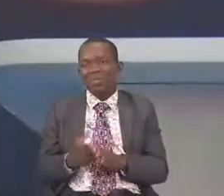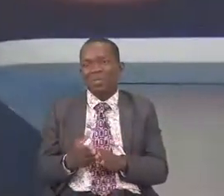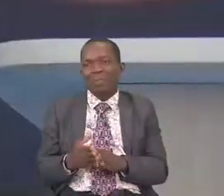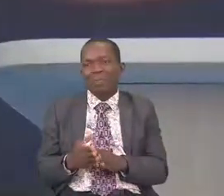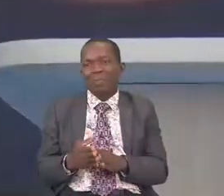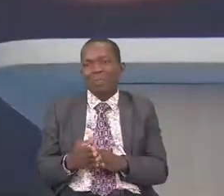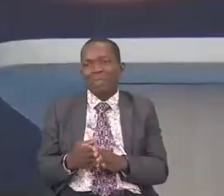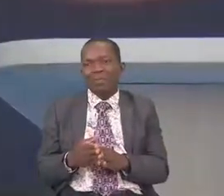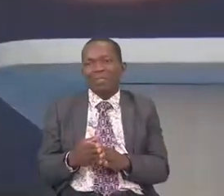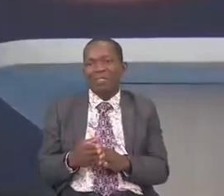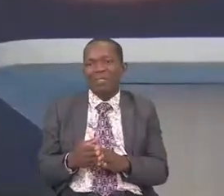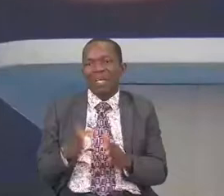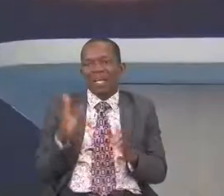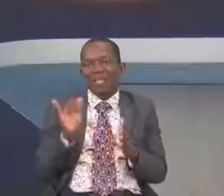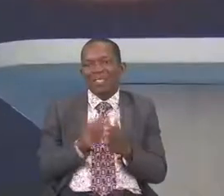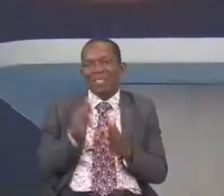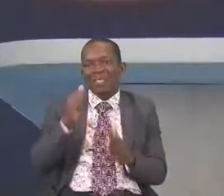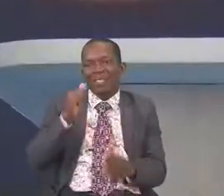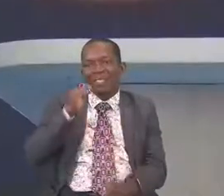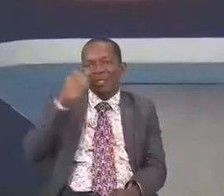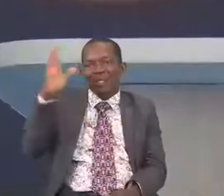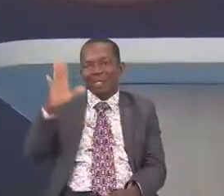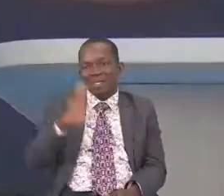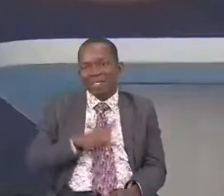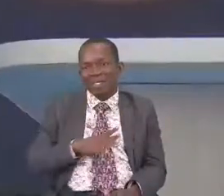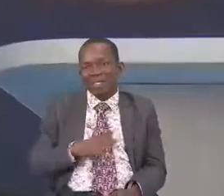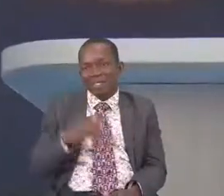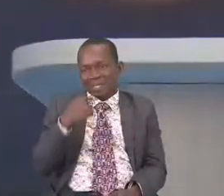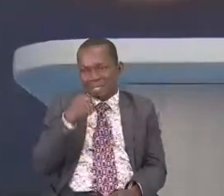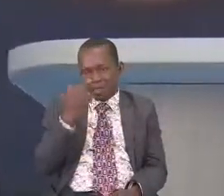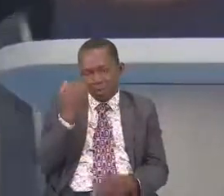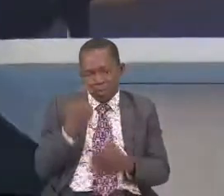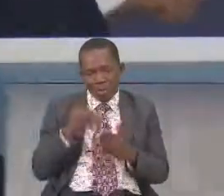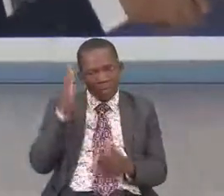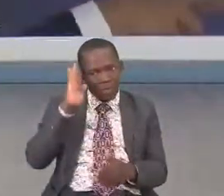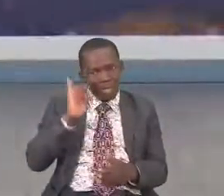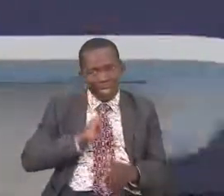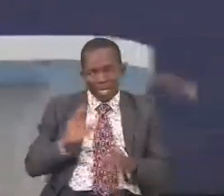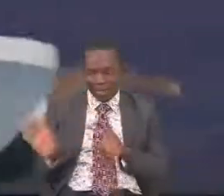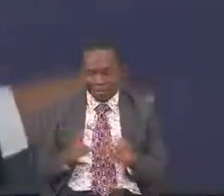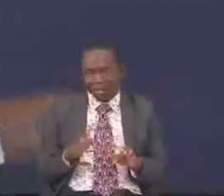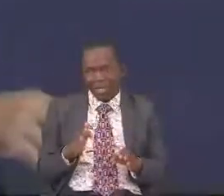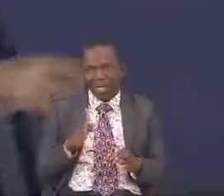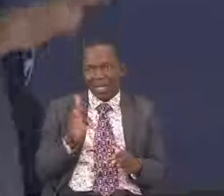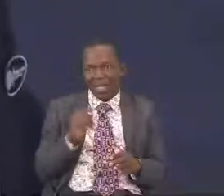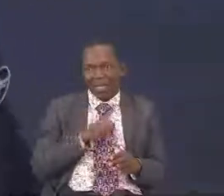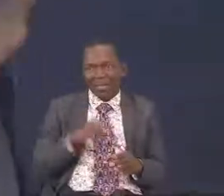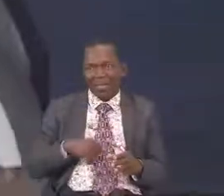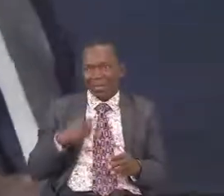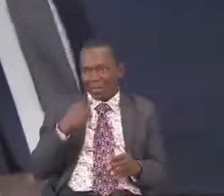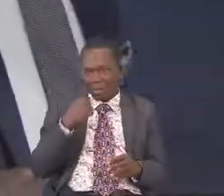La jeune dame, la soeur a dit, Seigneur, qu'est-ce que je vais faire? Dieu a dit, va là-bas, mets ta main.